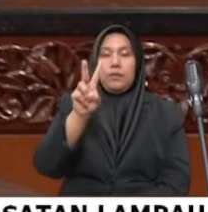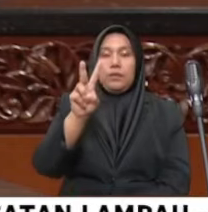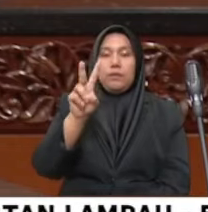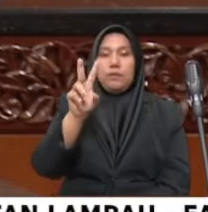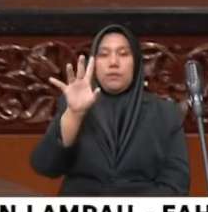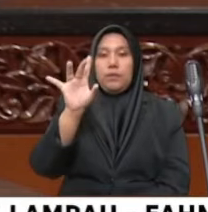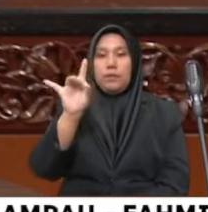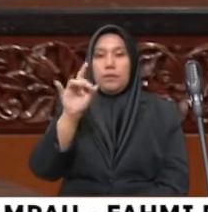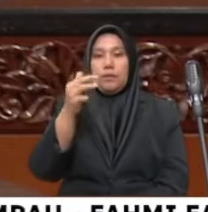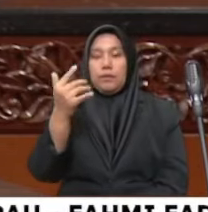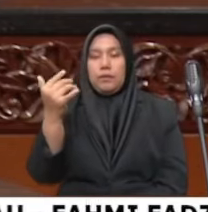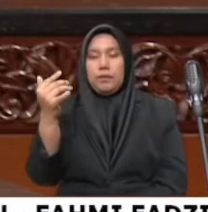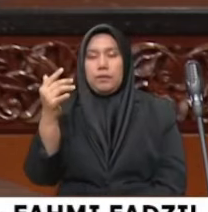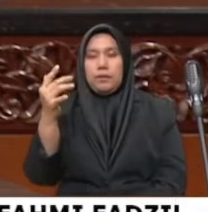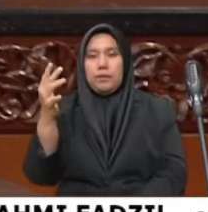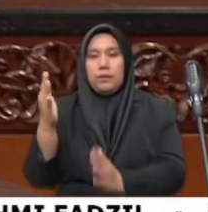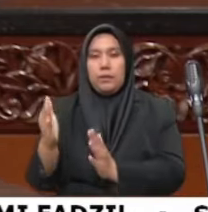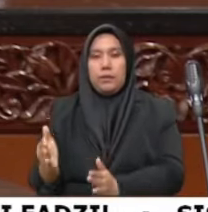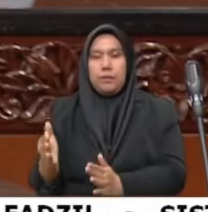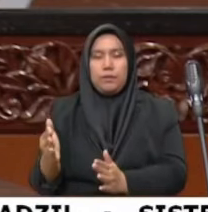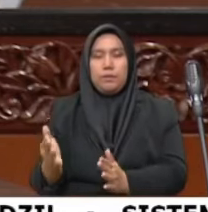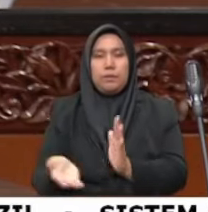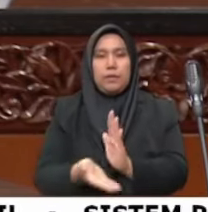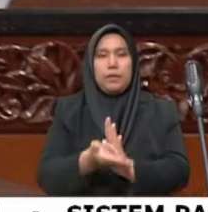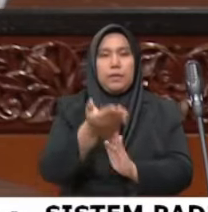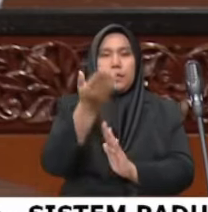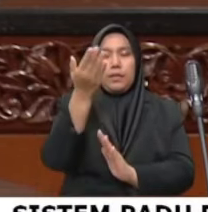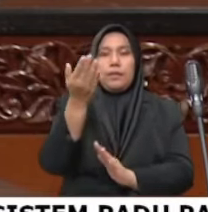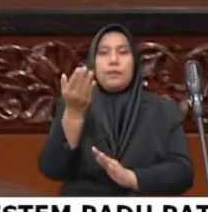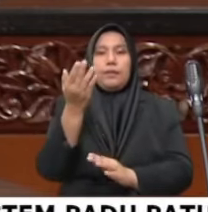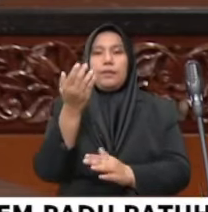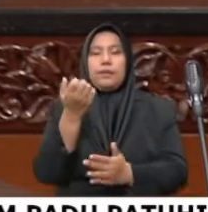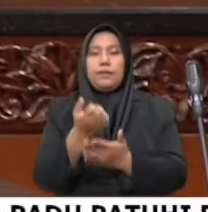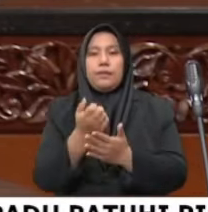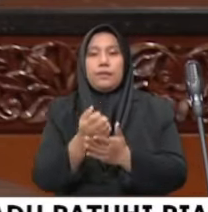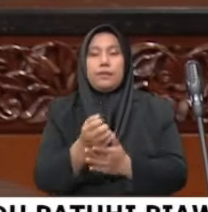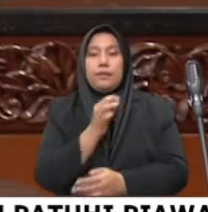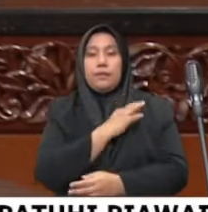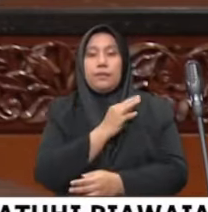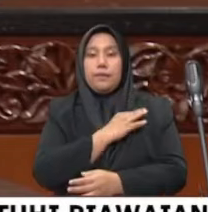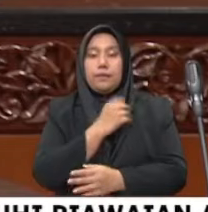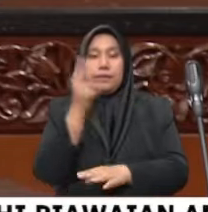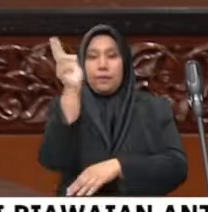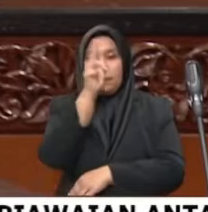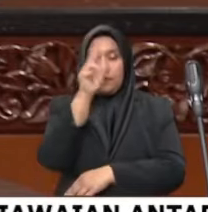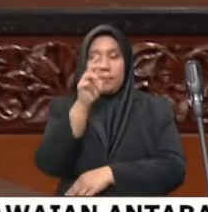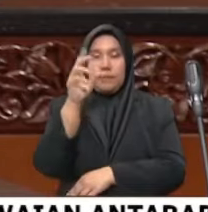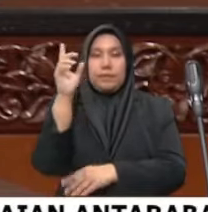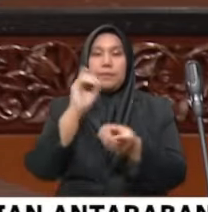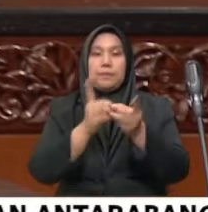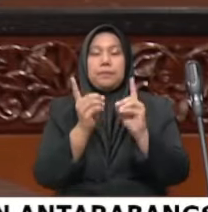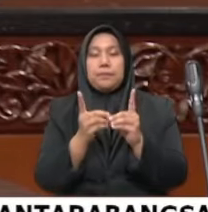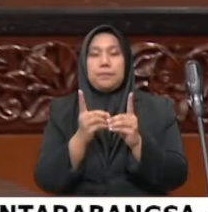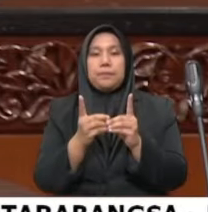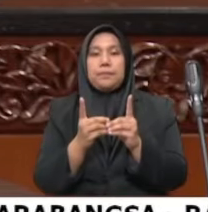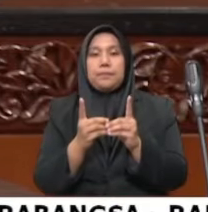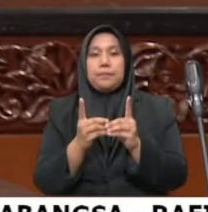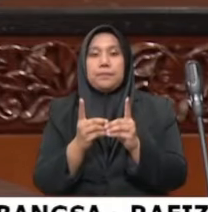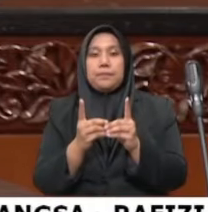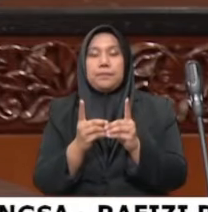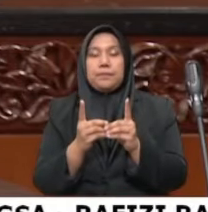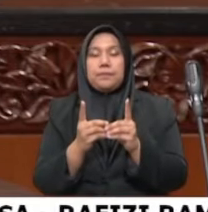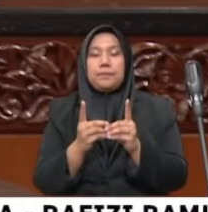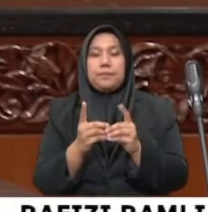akan mengangkatkan sosioekonomi keluarga kita. Untuk inisiatif kerajaan digital, Yang Berhormat, sepatutnya ada satu,